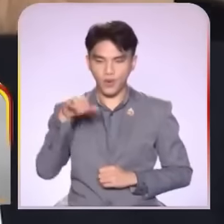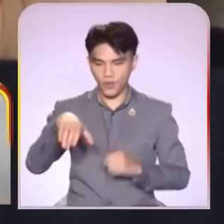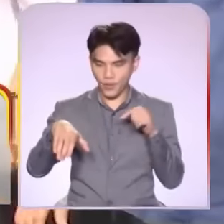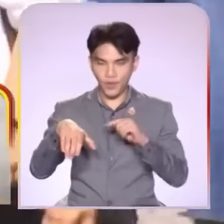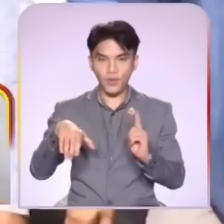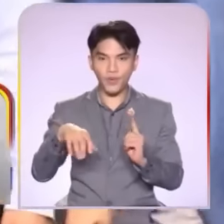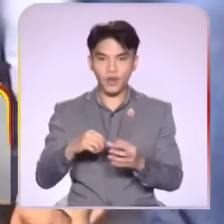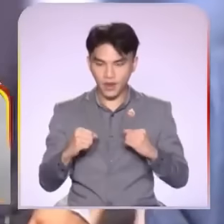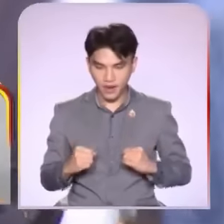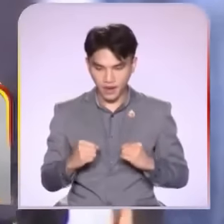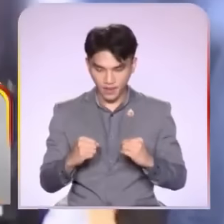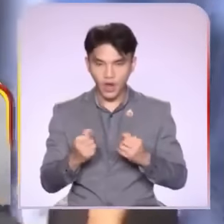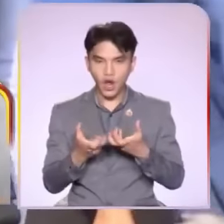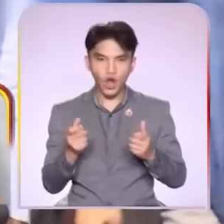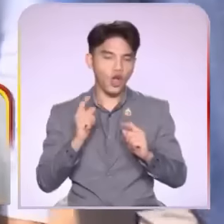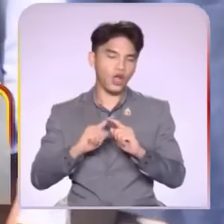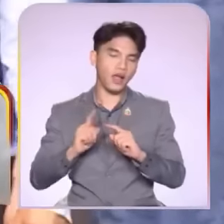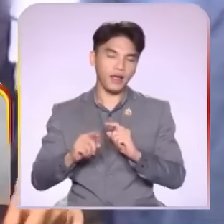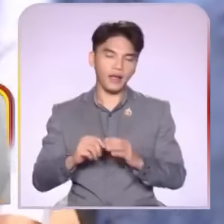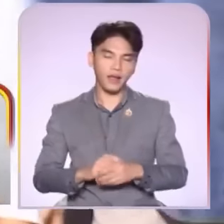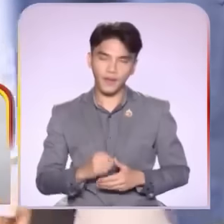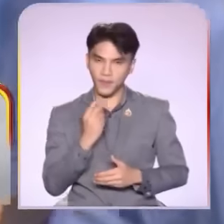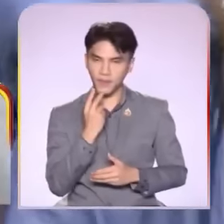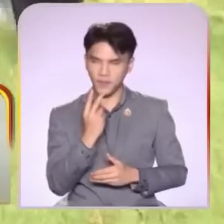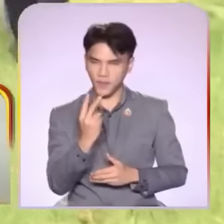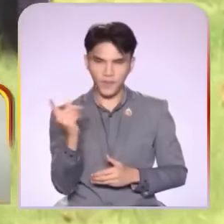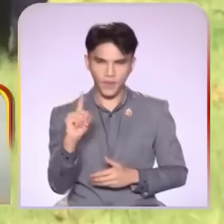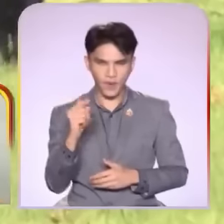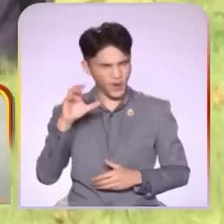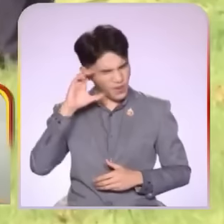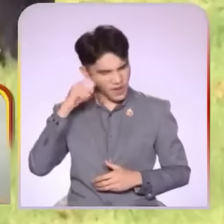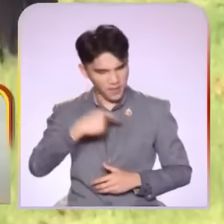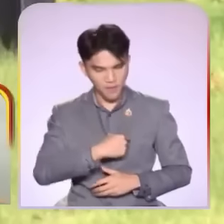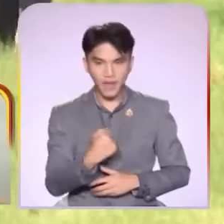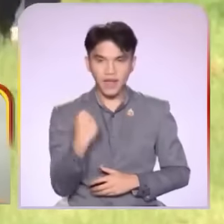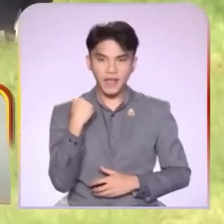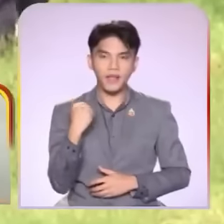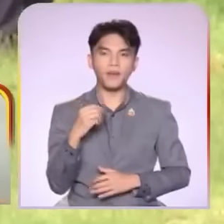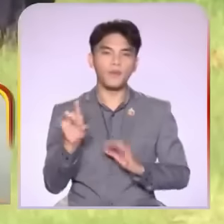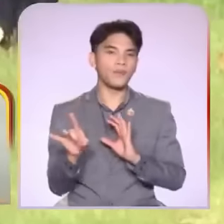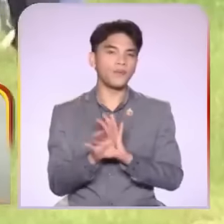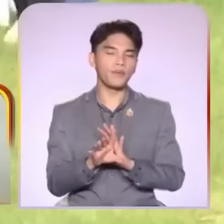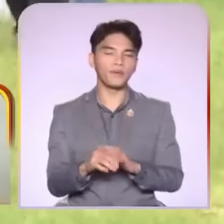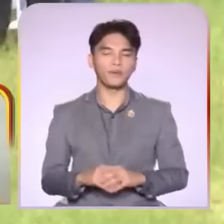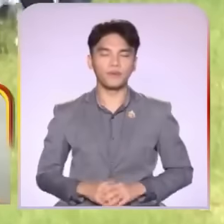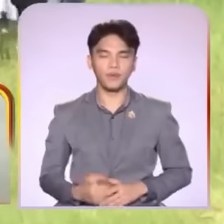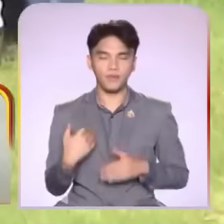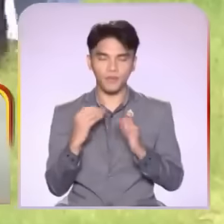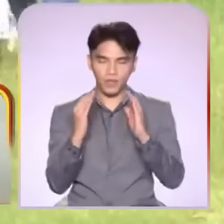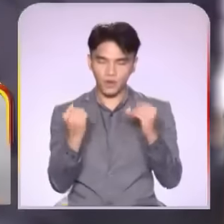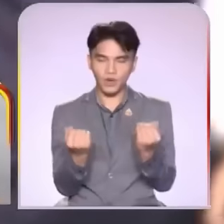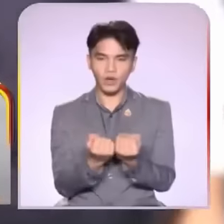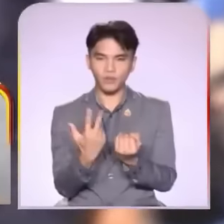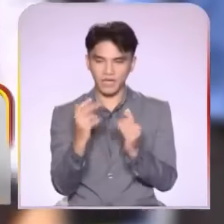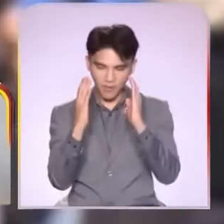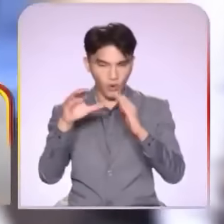ษัทเจ้าของก็พยายามนำแบรนด์เนมนำของต่างๆมาโชว์นะสร้างความน่าเชื่อถือนะคะจนสุดท้ายมีผู้เสียหาย